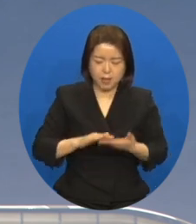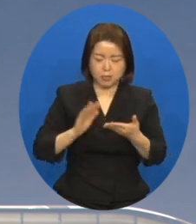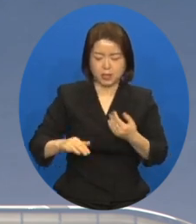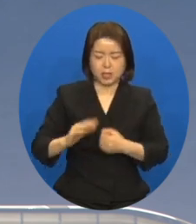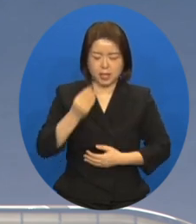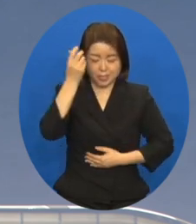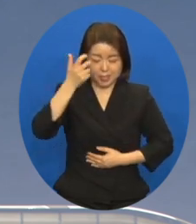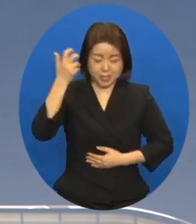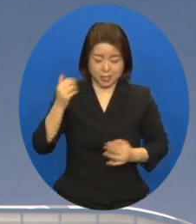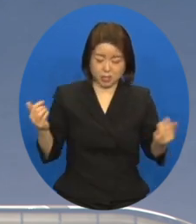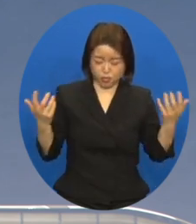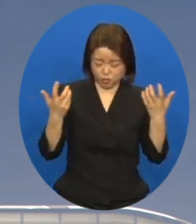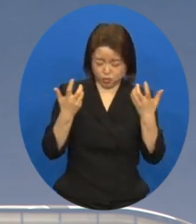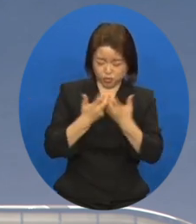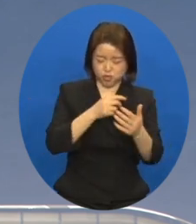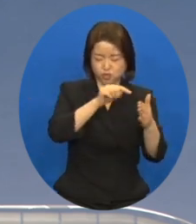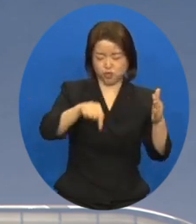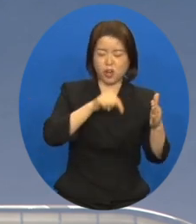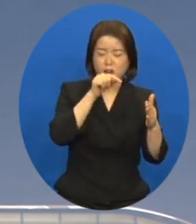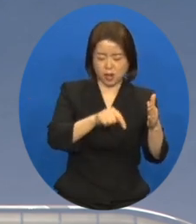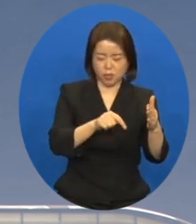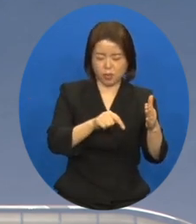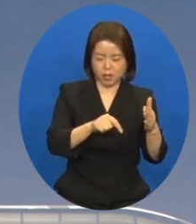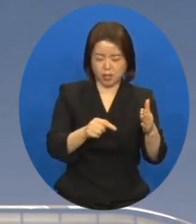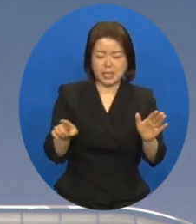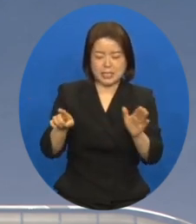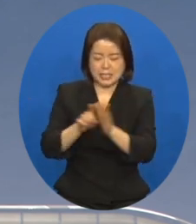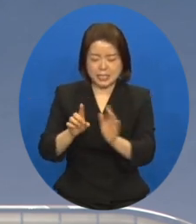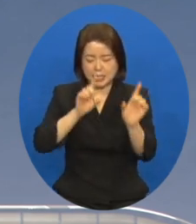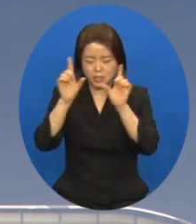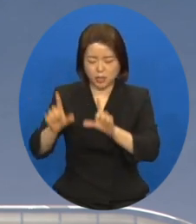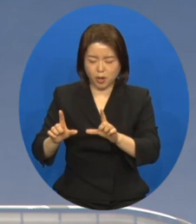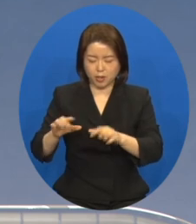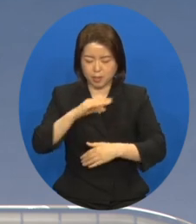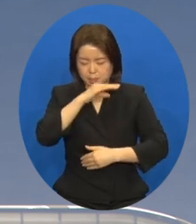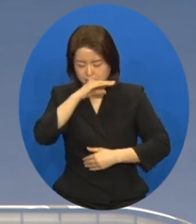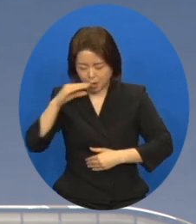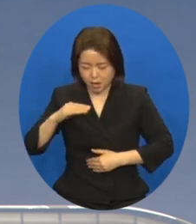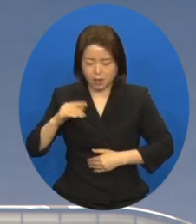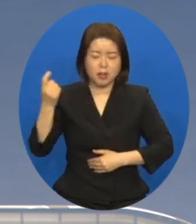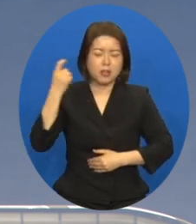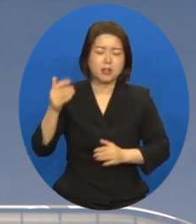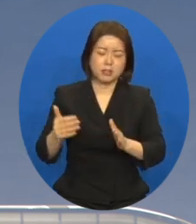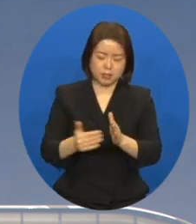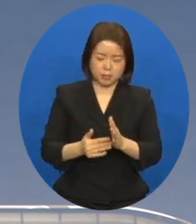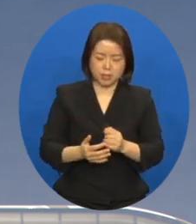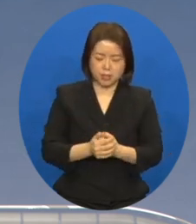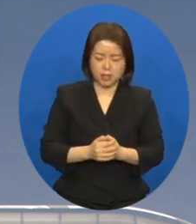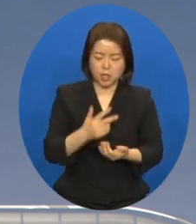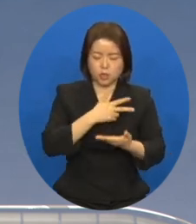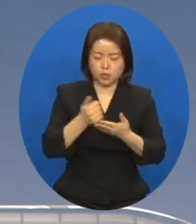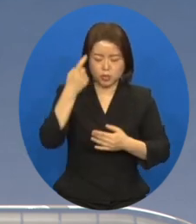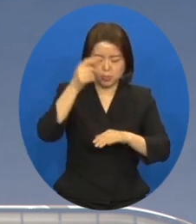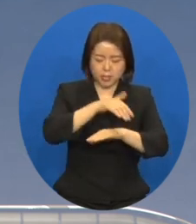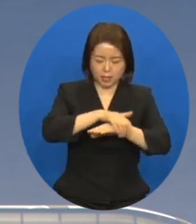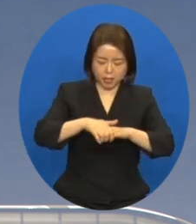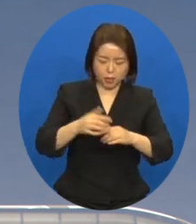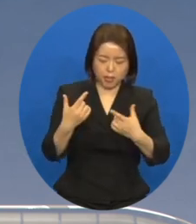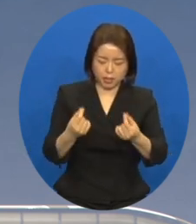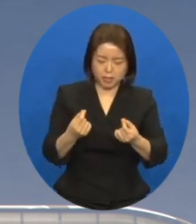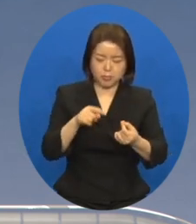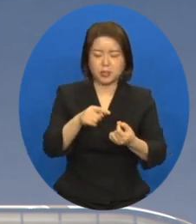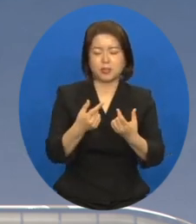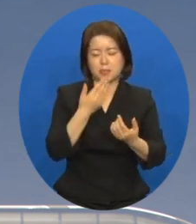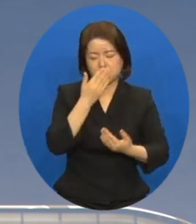성령의 충만한 가운데 그렇게 신앙생활 하는 것이 정상이라고 들었습니다. 주님의 계획하시면 반드시 그리한